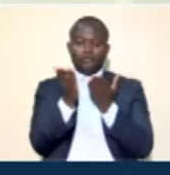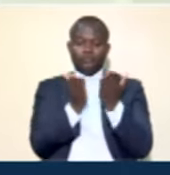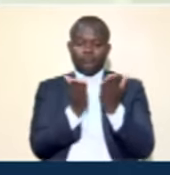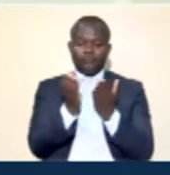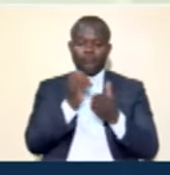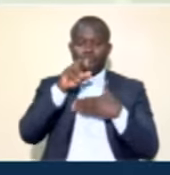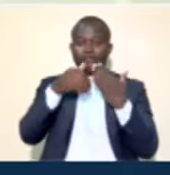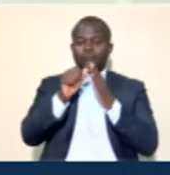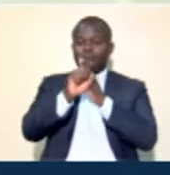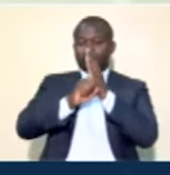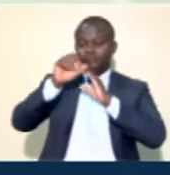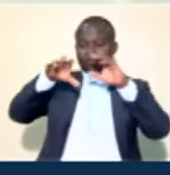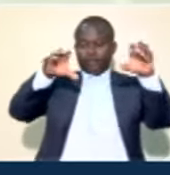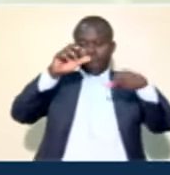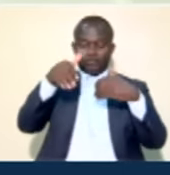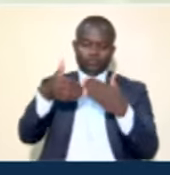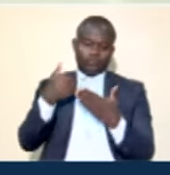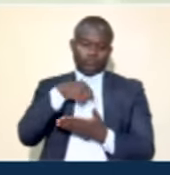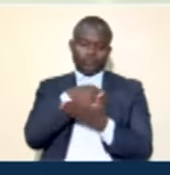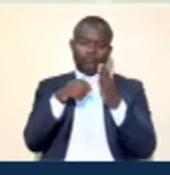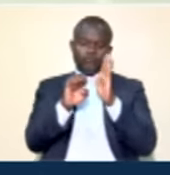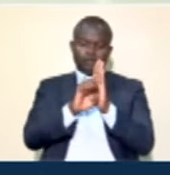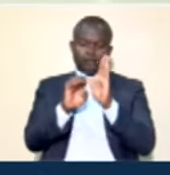cyangwa sectors zimwe na zimwe, urugero